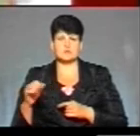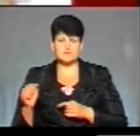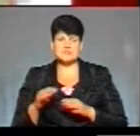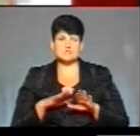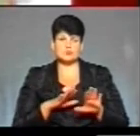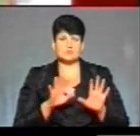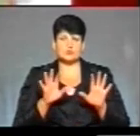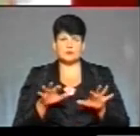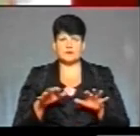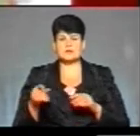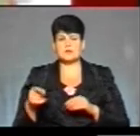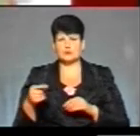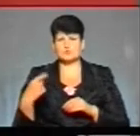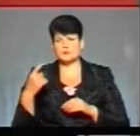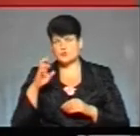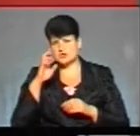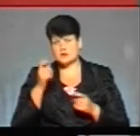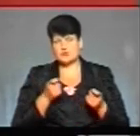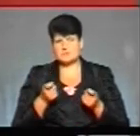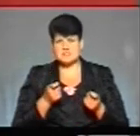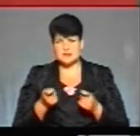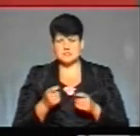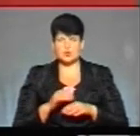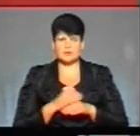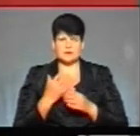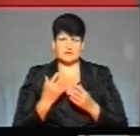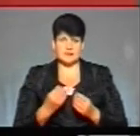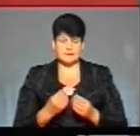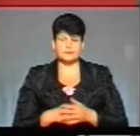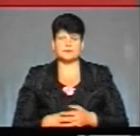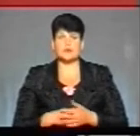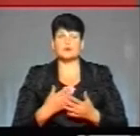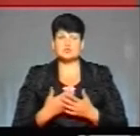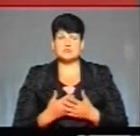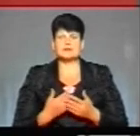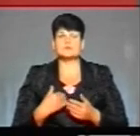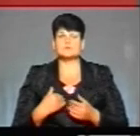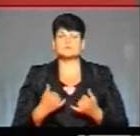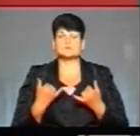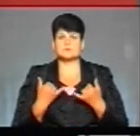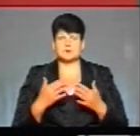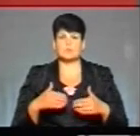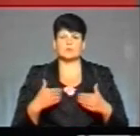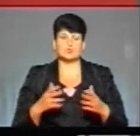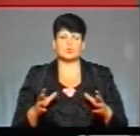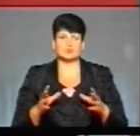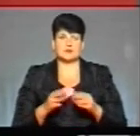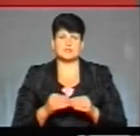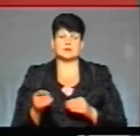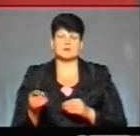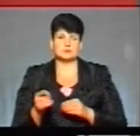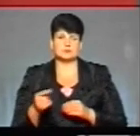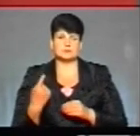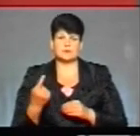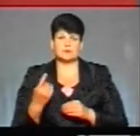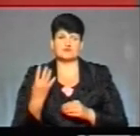Тернопільської обласної державної адміністрації. Доброго дня. Доброго дня. Отже, для чого саме зараз пропонують об'єднати Тернопільщину в 4